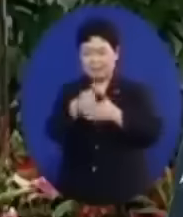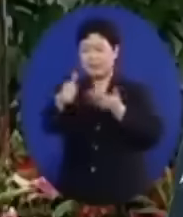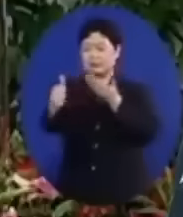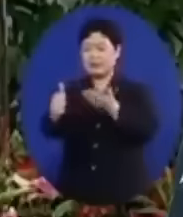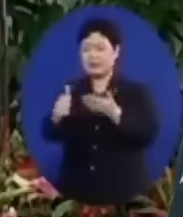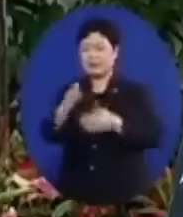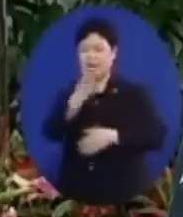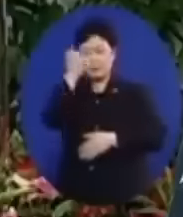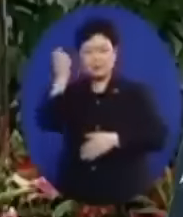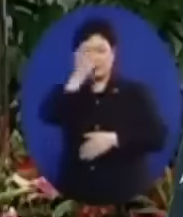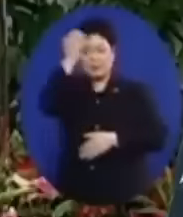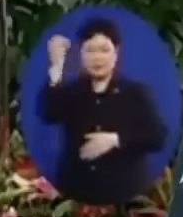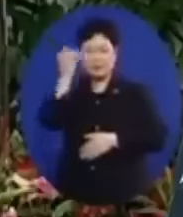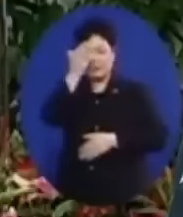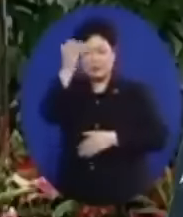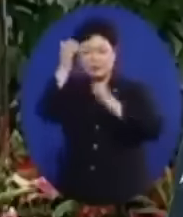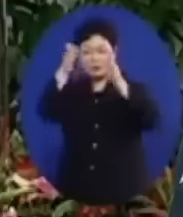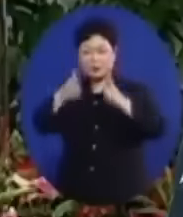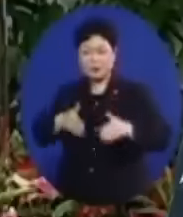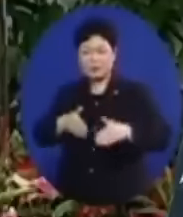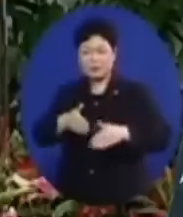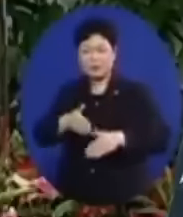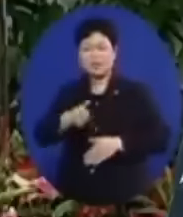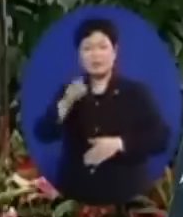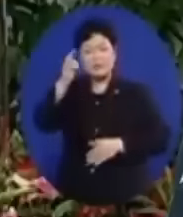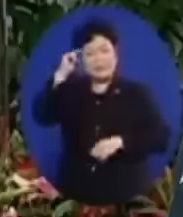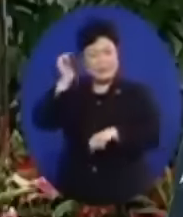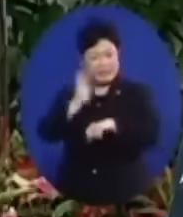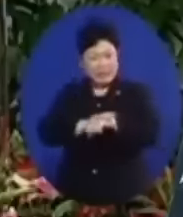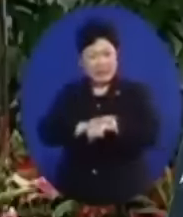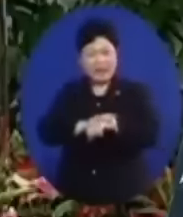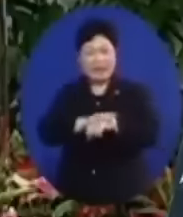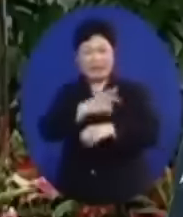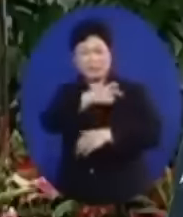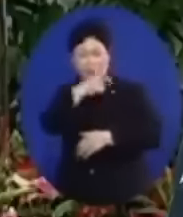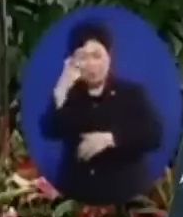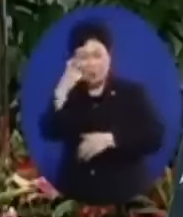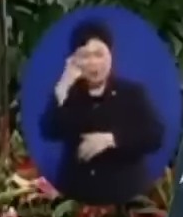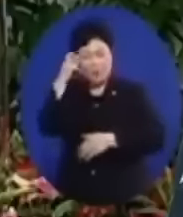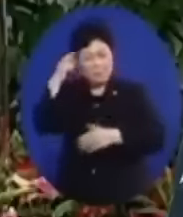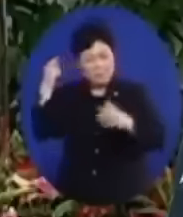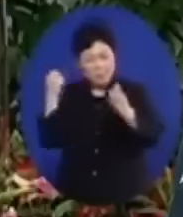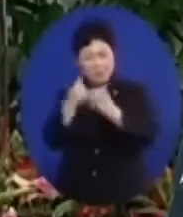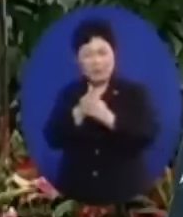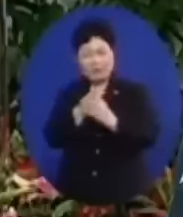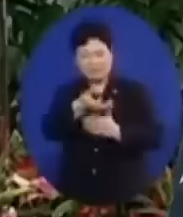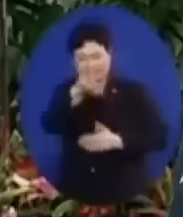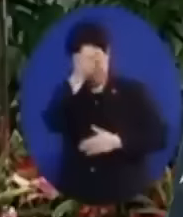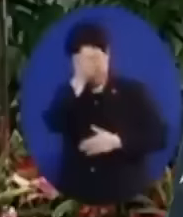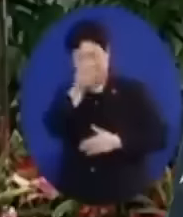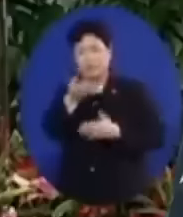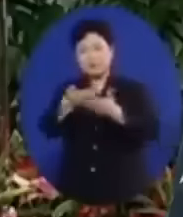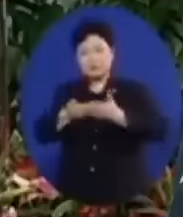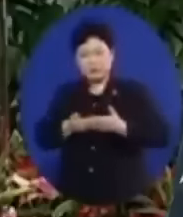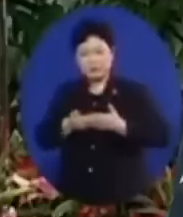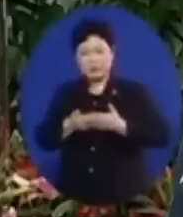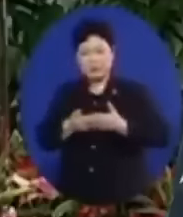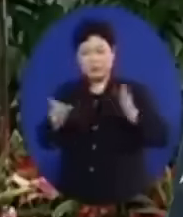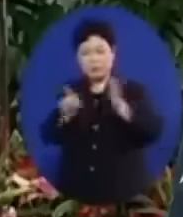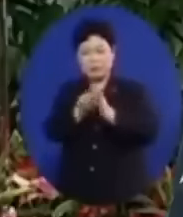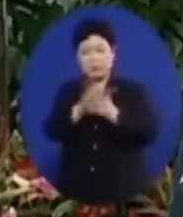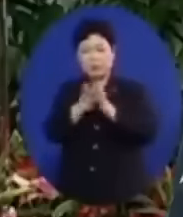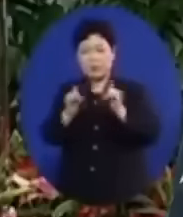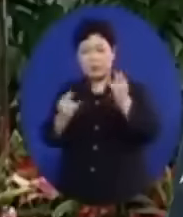하나님께서 성령으로 지혜와 총명과 모략과 재능을 주시는 것입니다. 안 믿는 사람보다 굉장한 지혜와 총명과 모략과